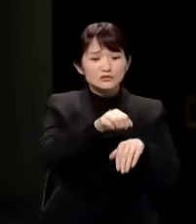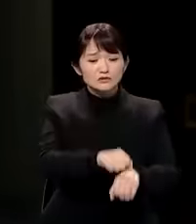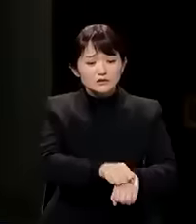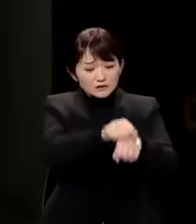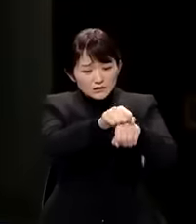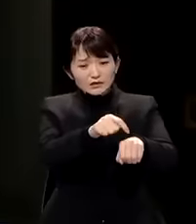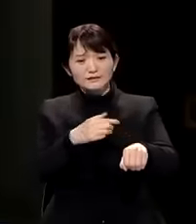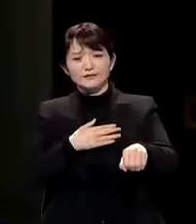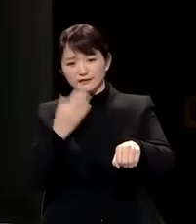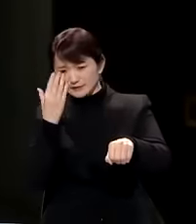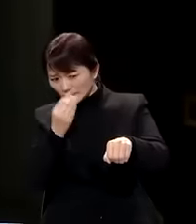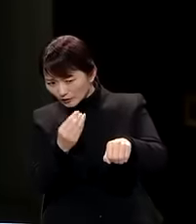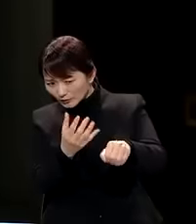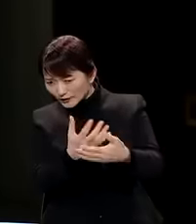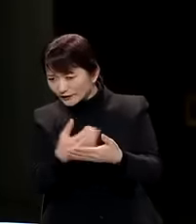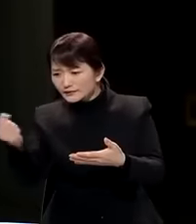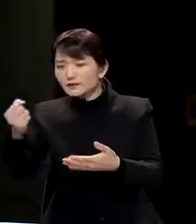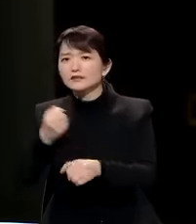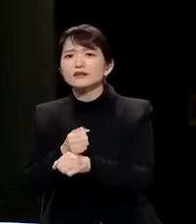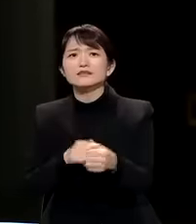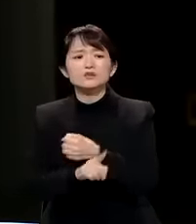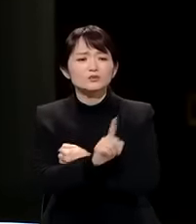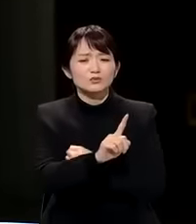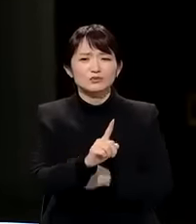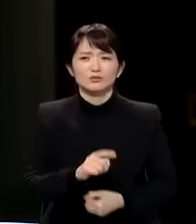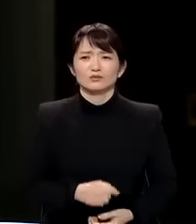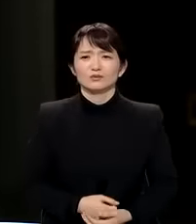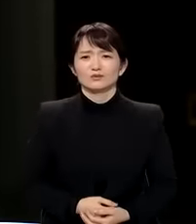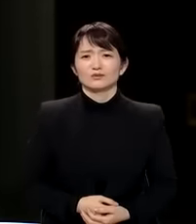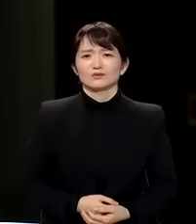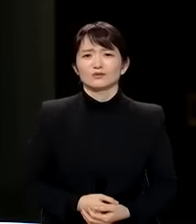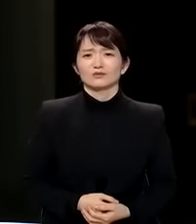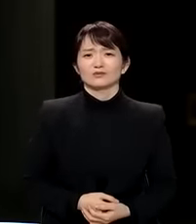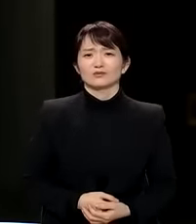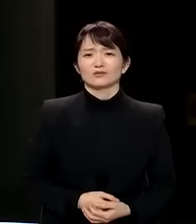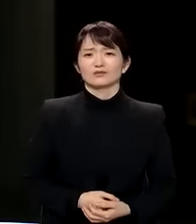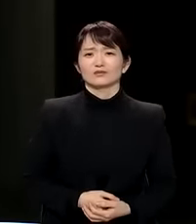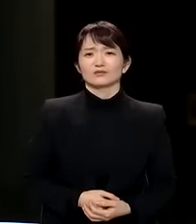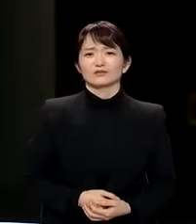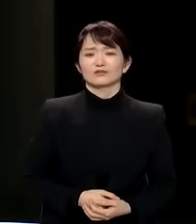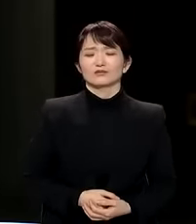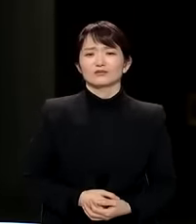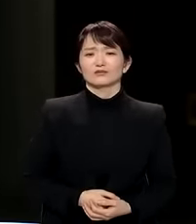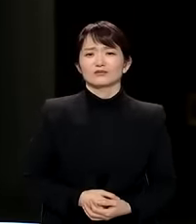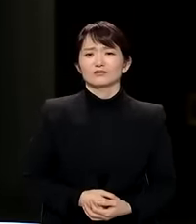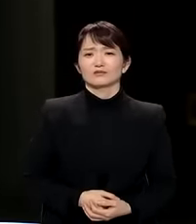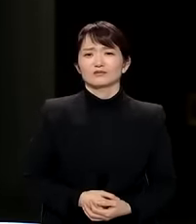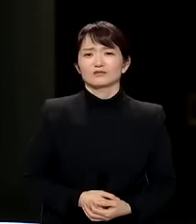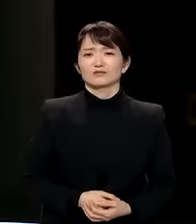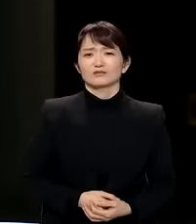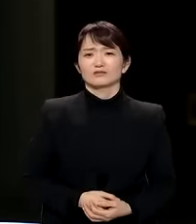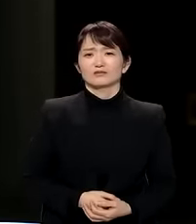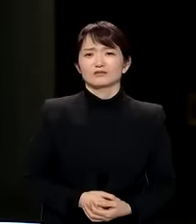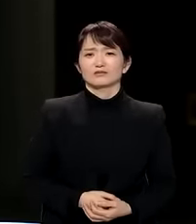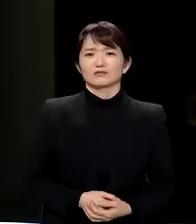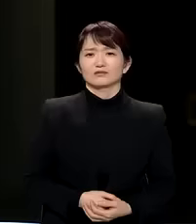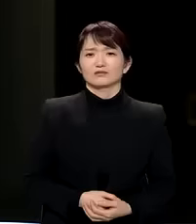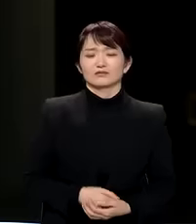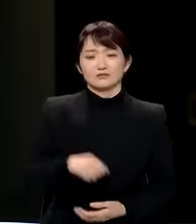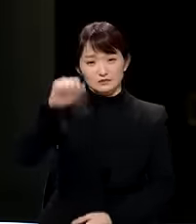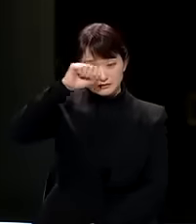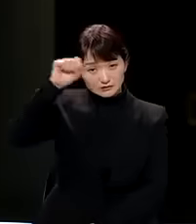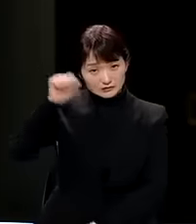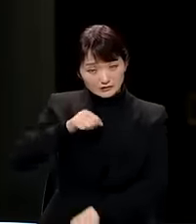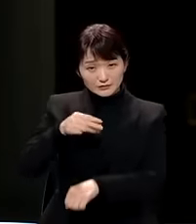어 가져갈 마음이 들게 그렇게 해놨어 막 이런 건데 아 야 참 자이가 새벽